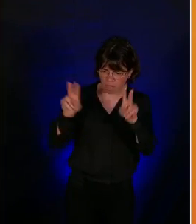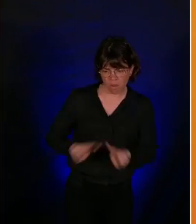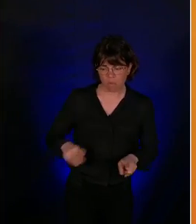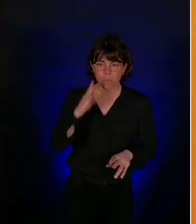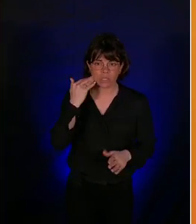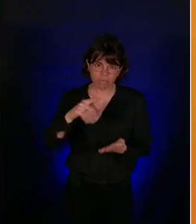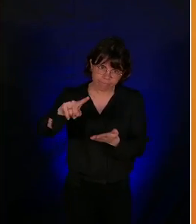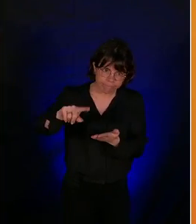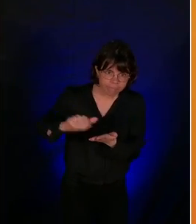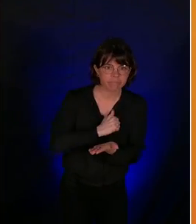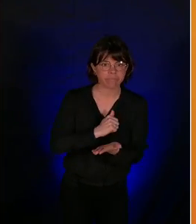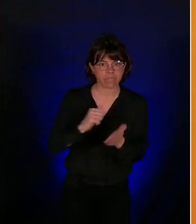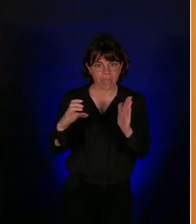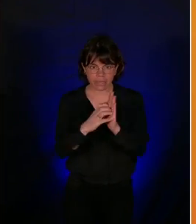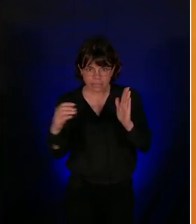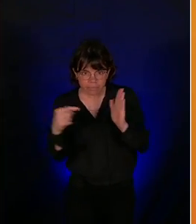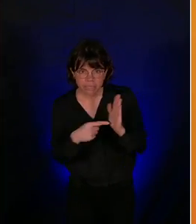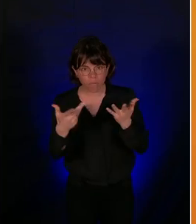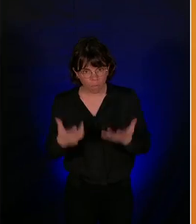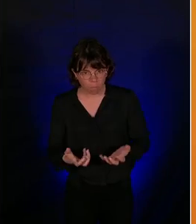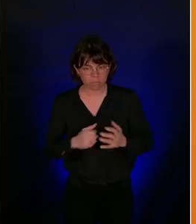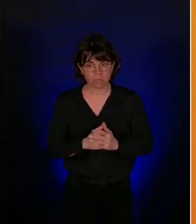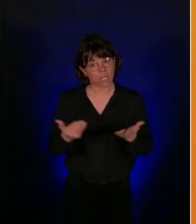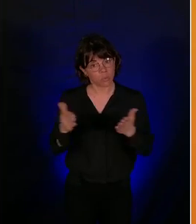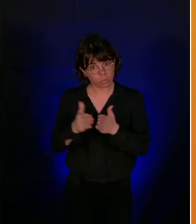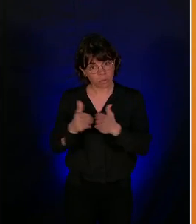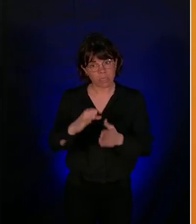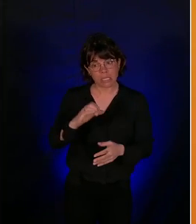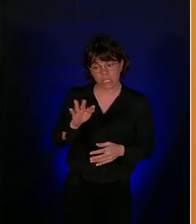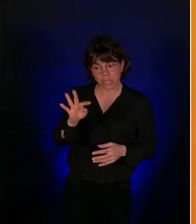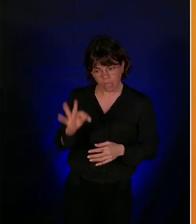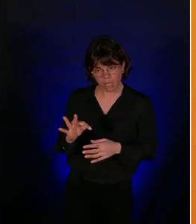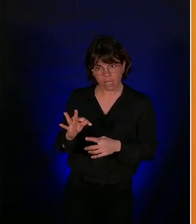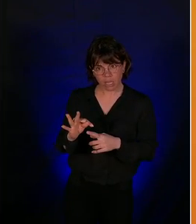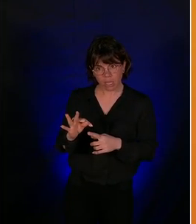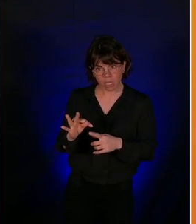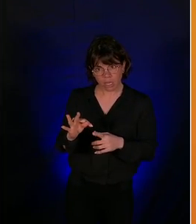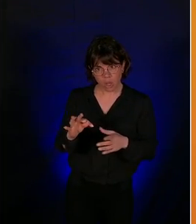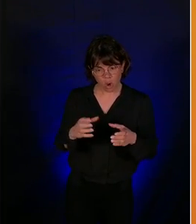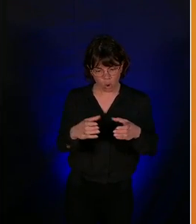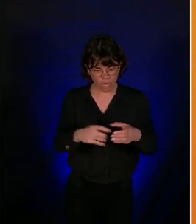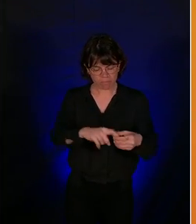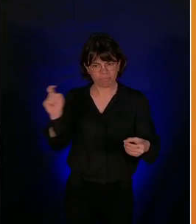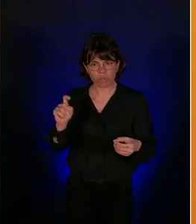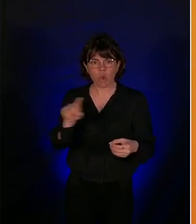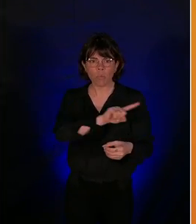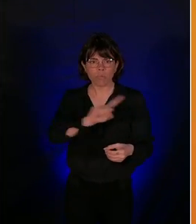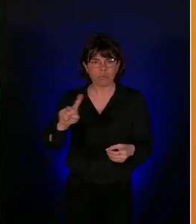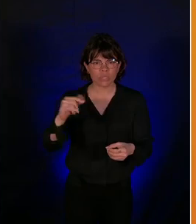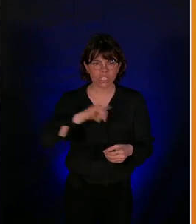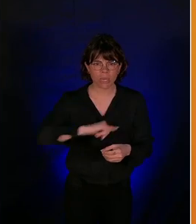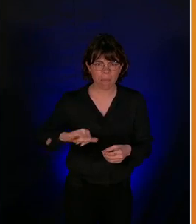suppression de cet article et demande que la CGT sorte de ce collectif plus jamais ça qu'il